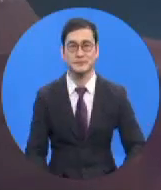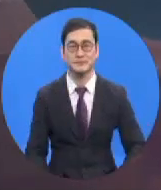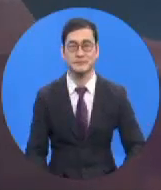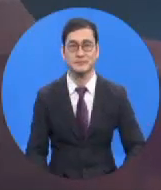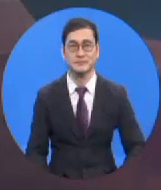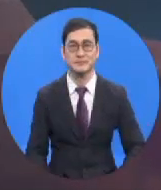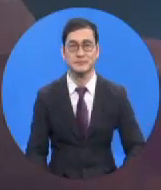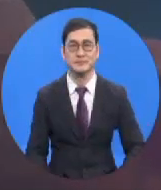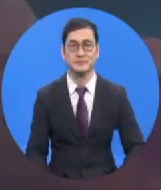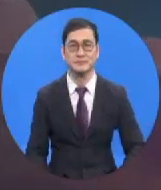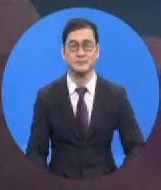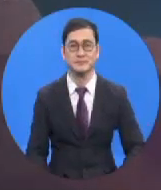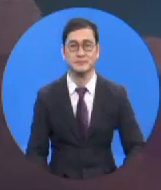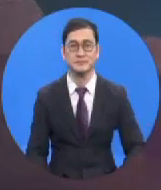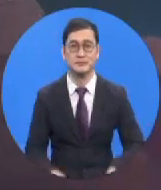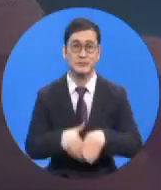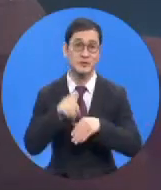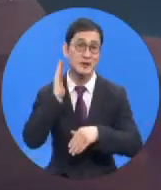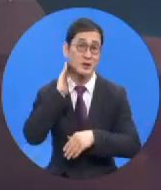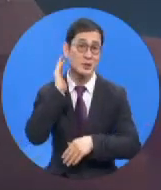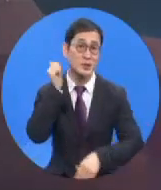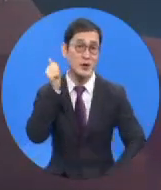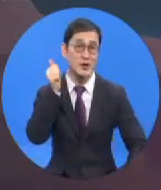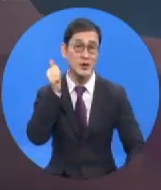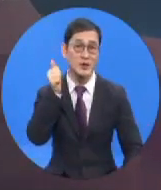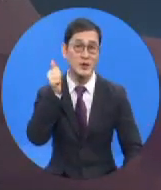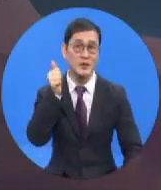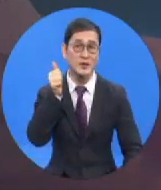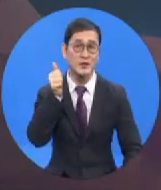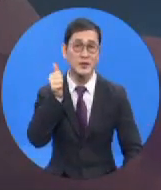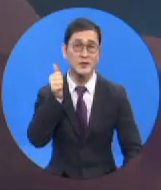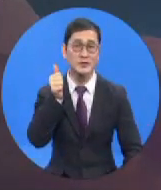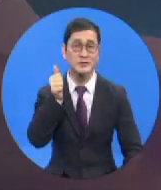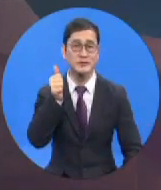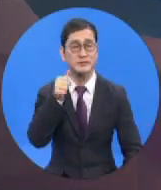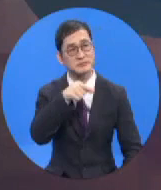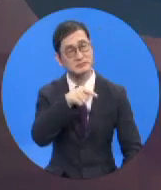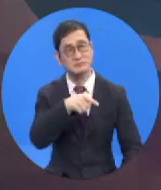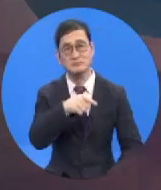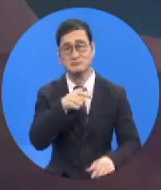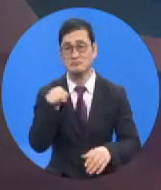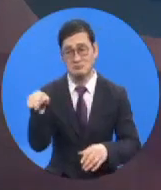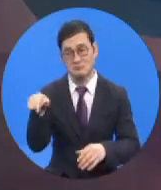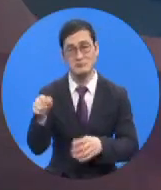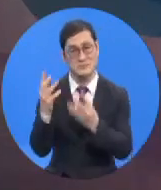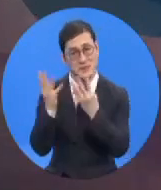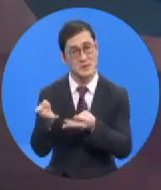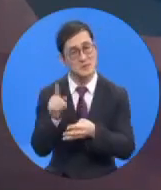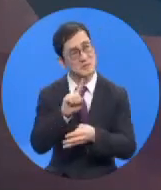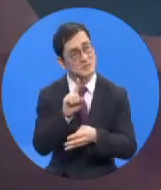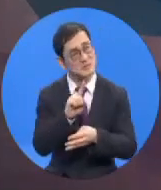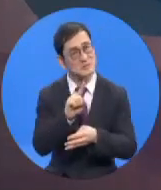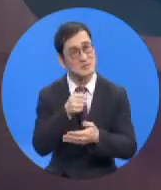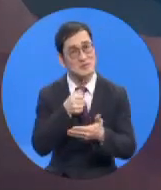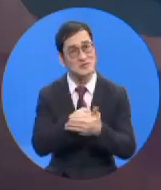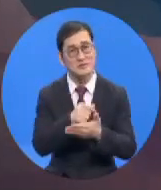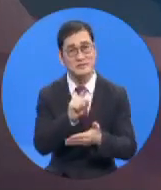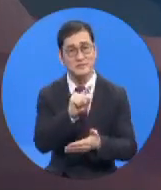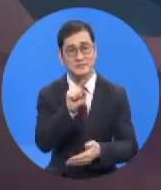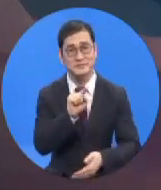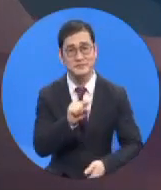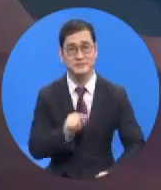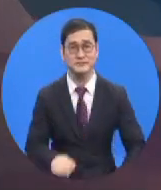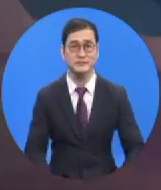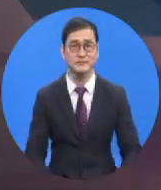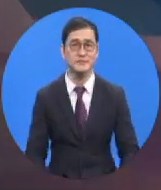대통령의 신년 기자회견에서 이 문제 어떻게 매듭 지을지 굉장히 궁금합니다. 그럼 지금부터 저와 함께